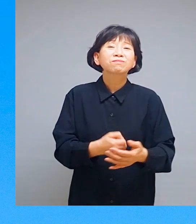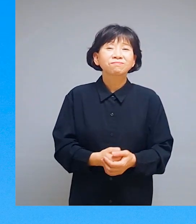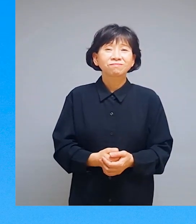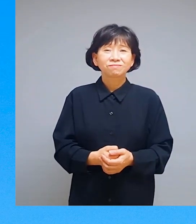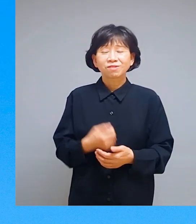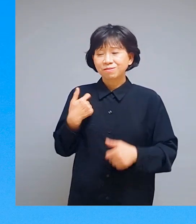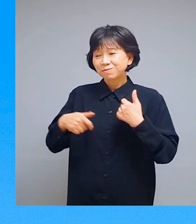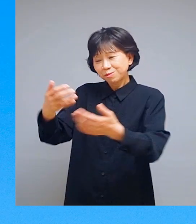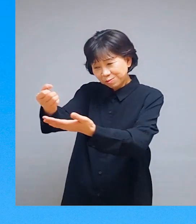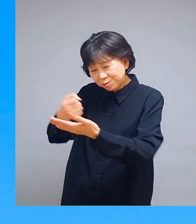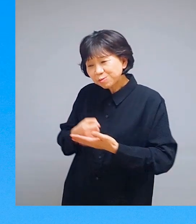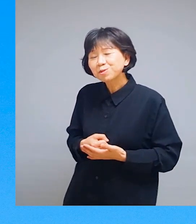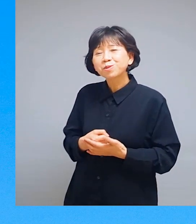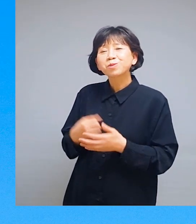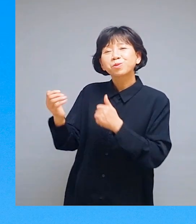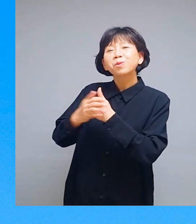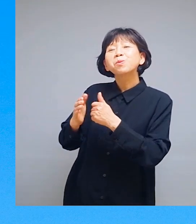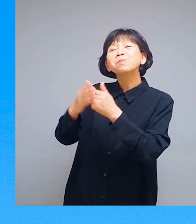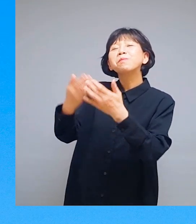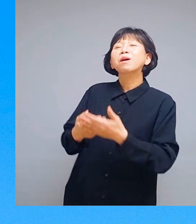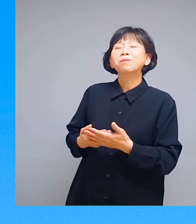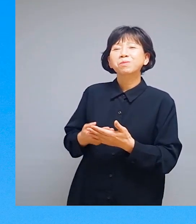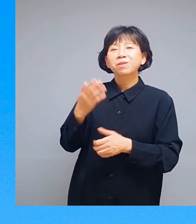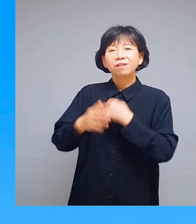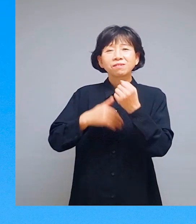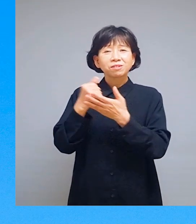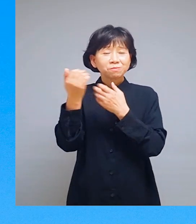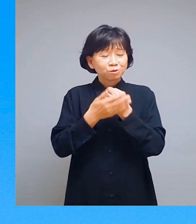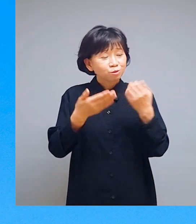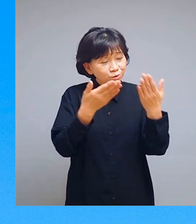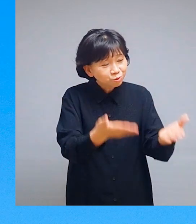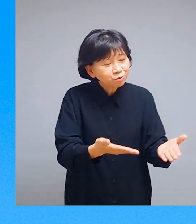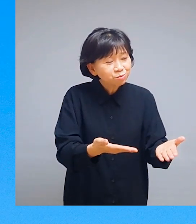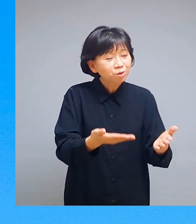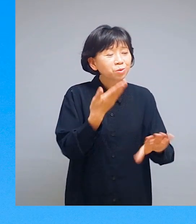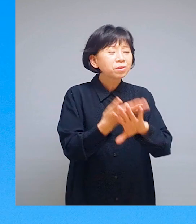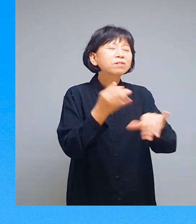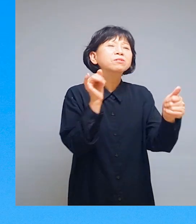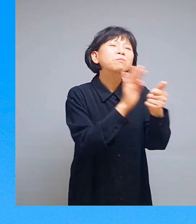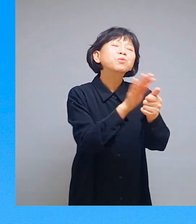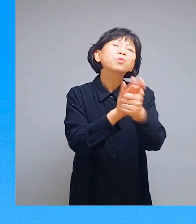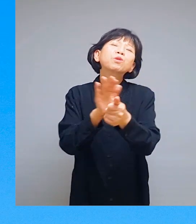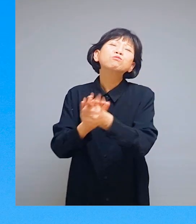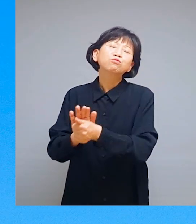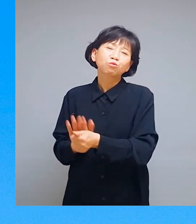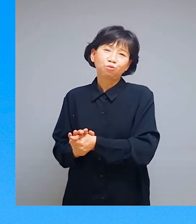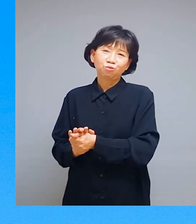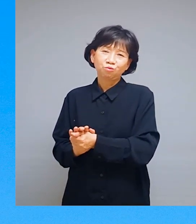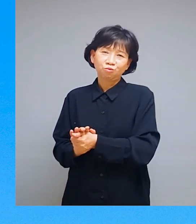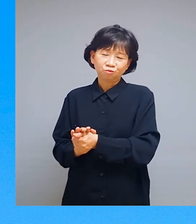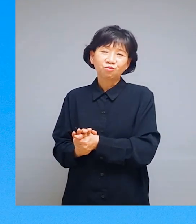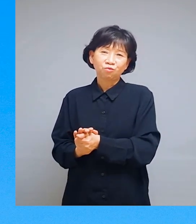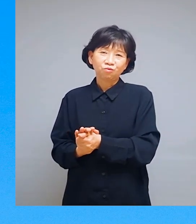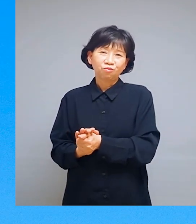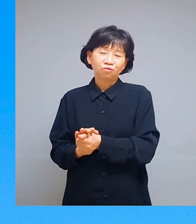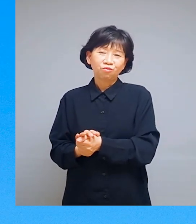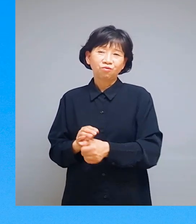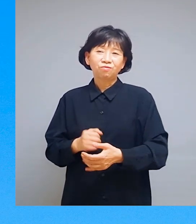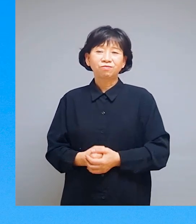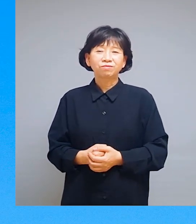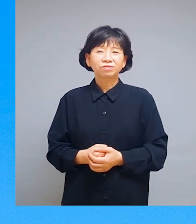또 받으십시오. 그럼 하나님이 또 은혜 주시면 내가 도울 또 상황이 되면 남들도 도우면 되잖아요. 여러분,